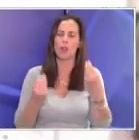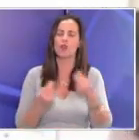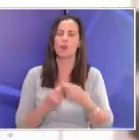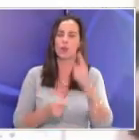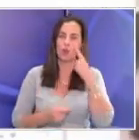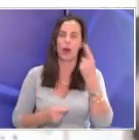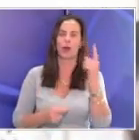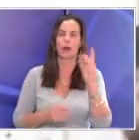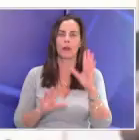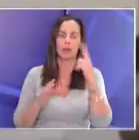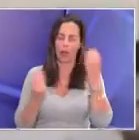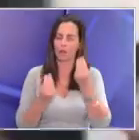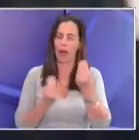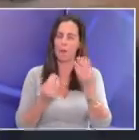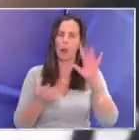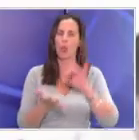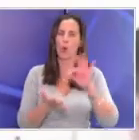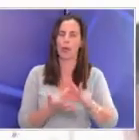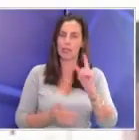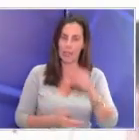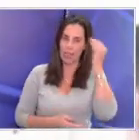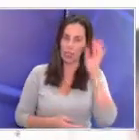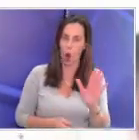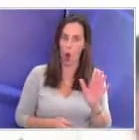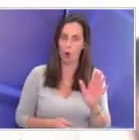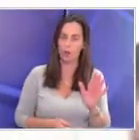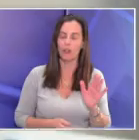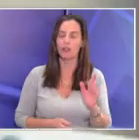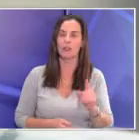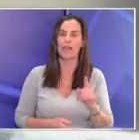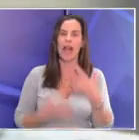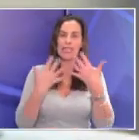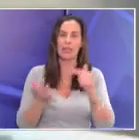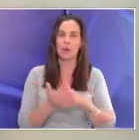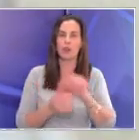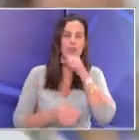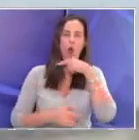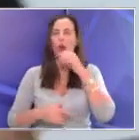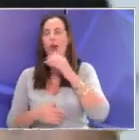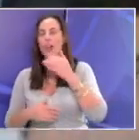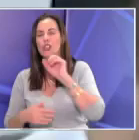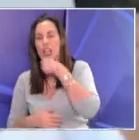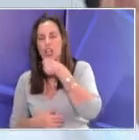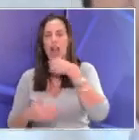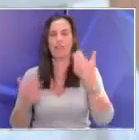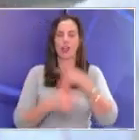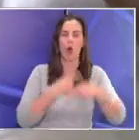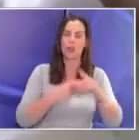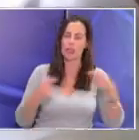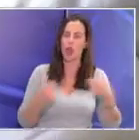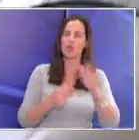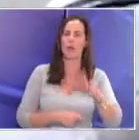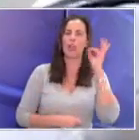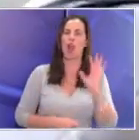של מישהי שרואה את העיניים מאוד פריזמה. וכן צריך לזכור שהסיפור הזה של דור ישן, דור חדש והחלופה, הוא כן קשור